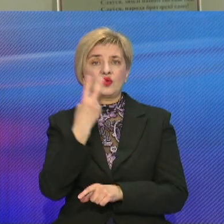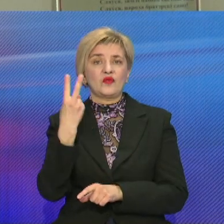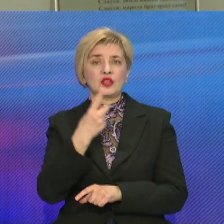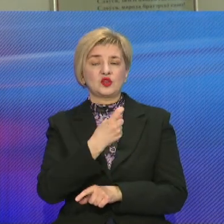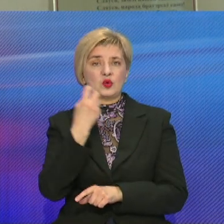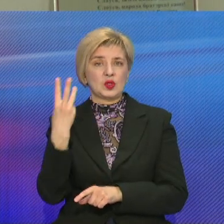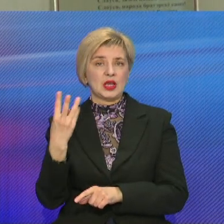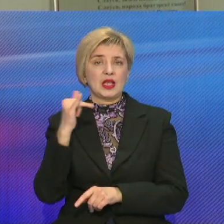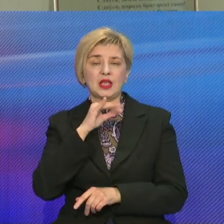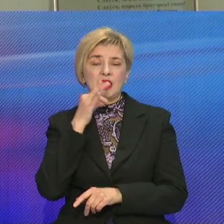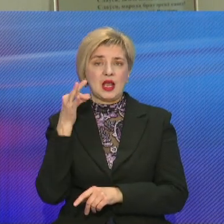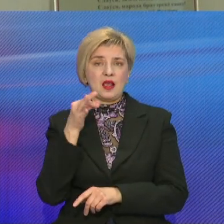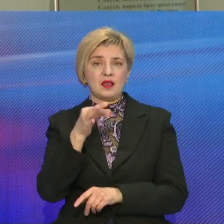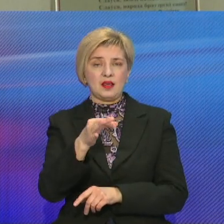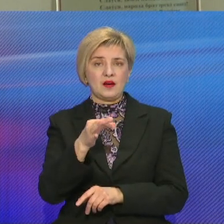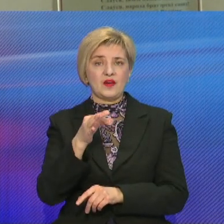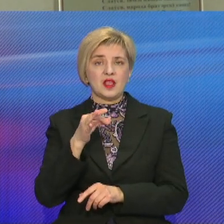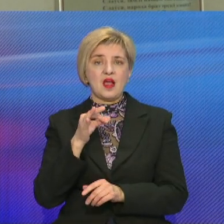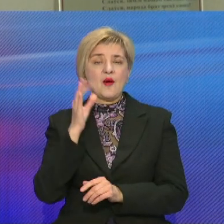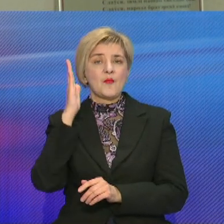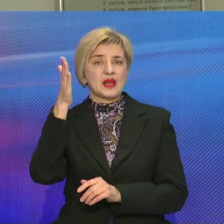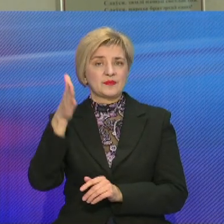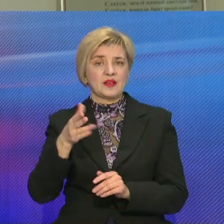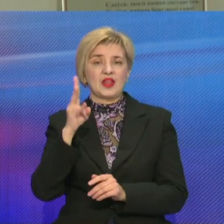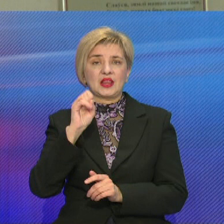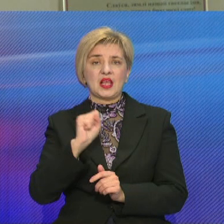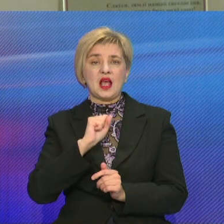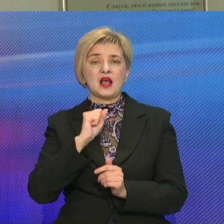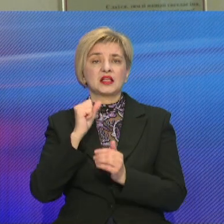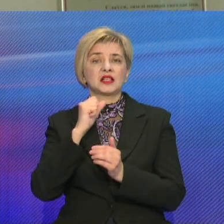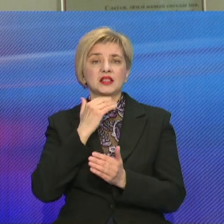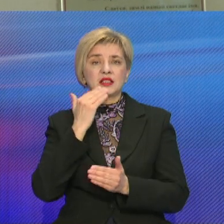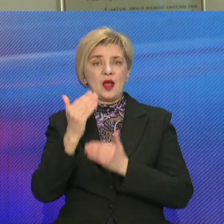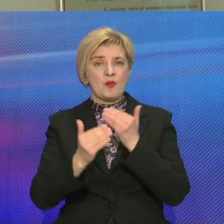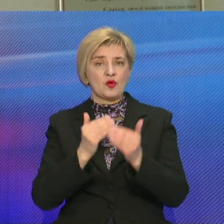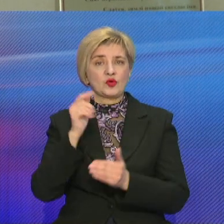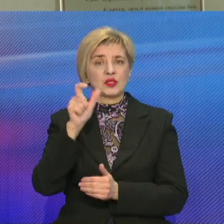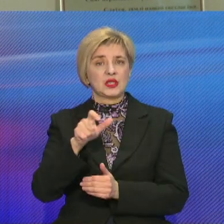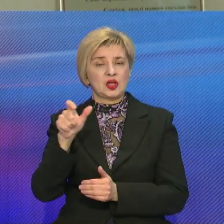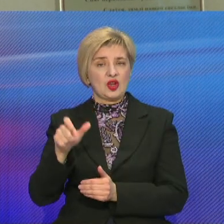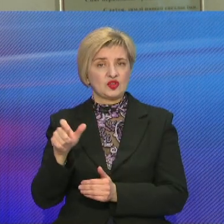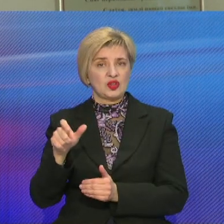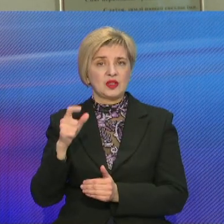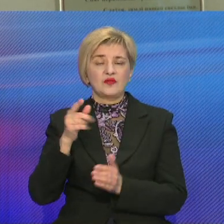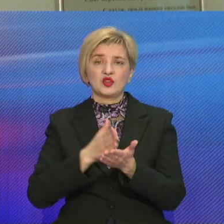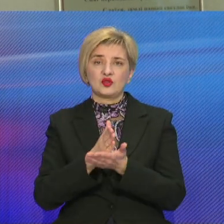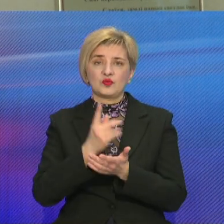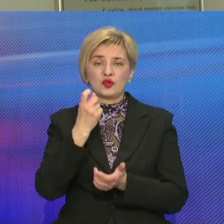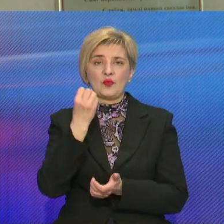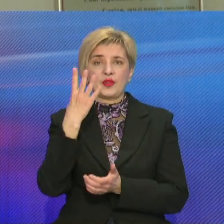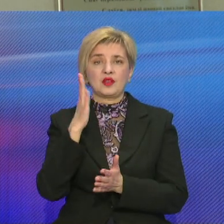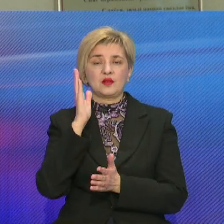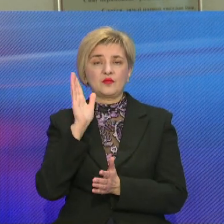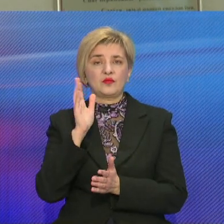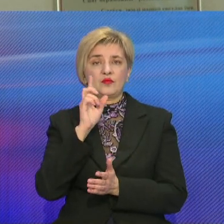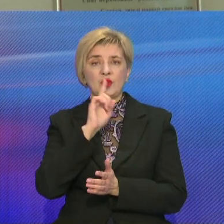И реагирование в перспективе на запросы граждан службы 115 не будет ничем не отличаться. 101,